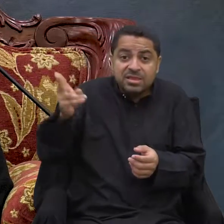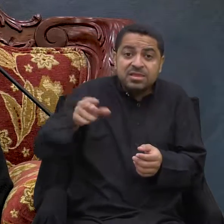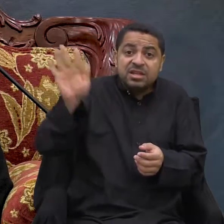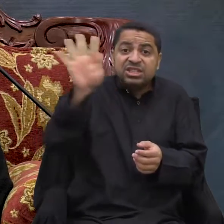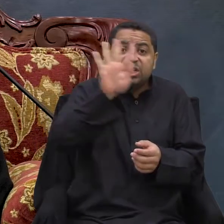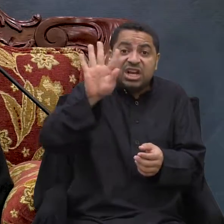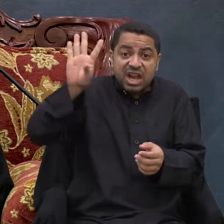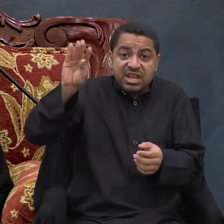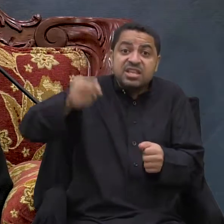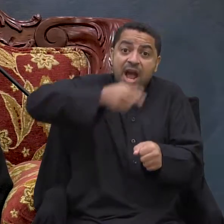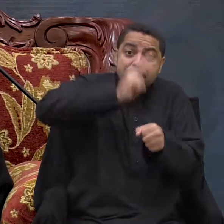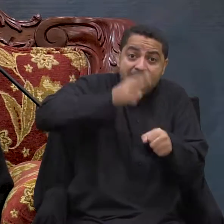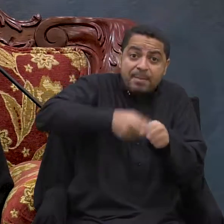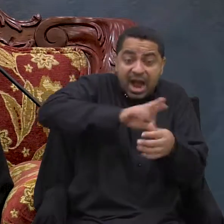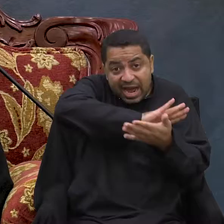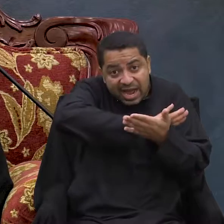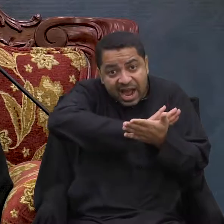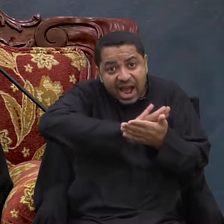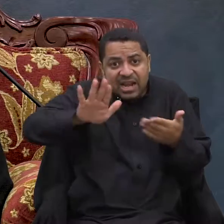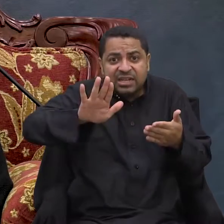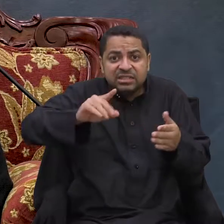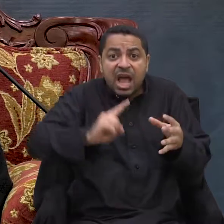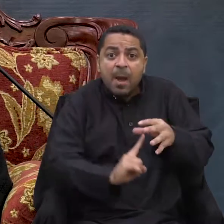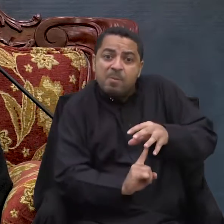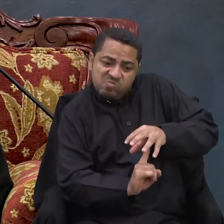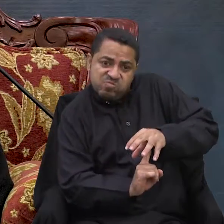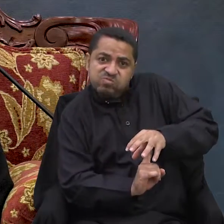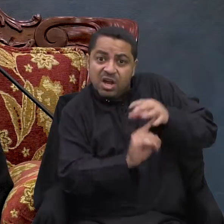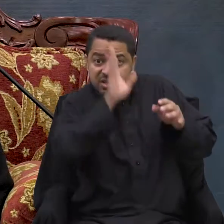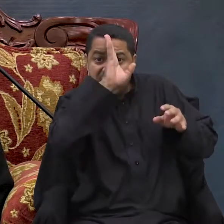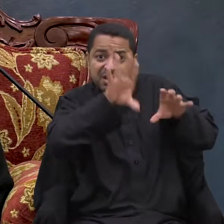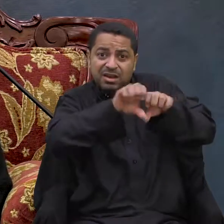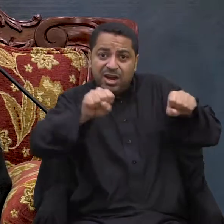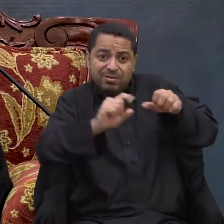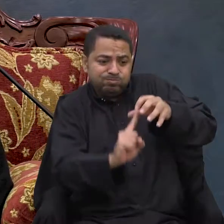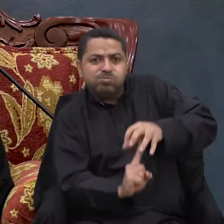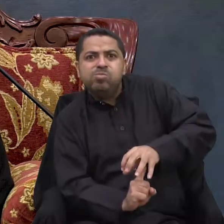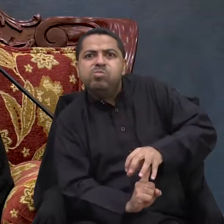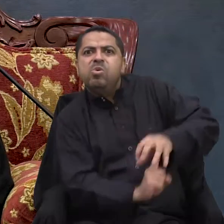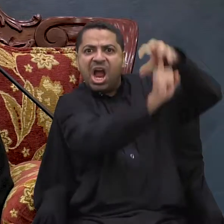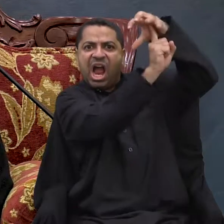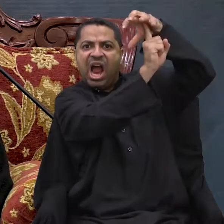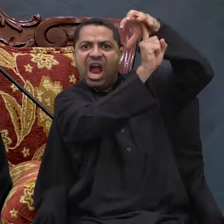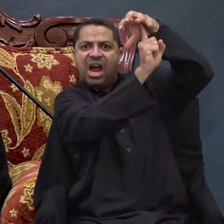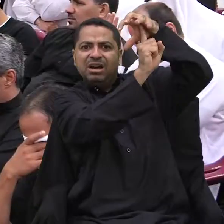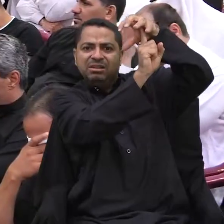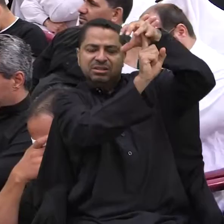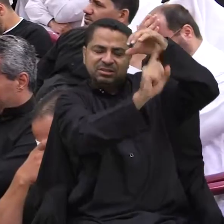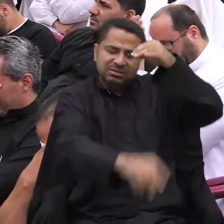اللعين ذلك الأمر ورفع رأس الإمام على رمح